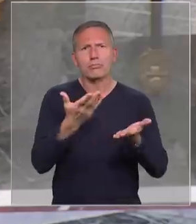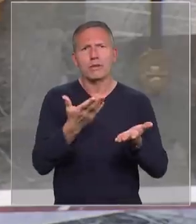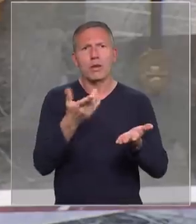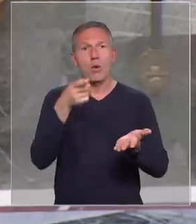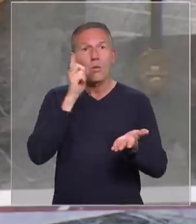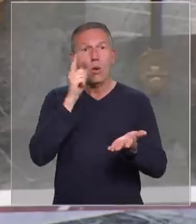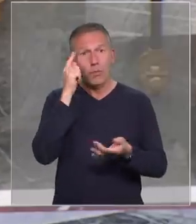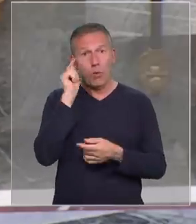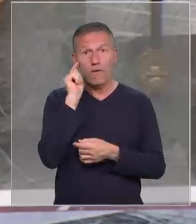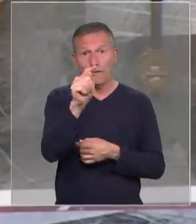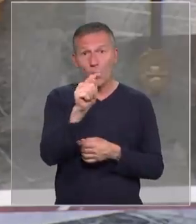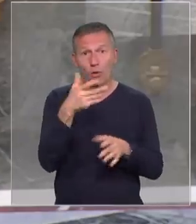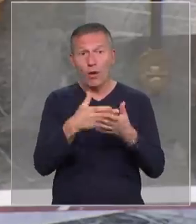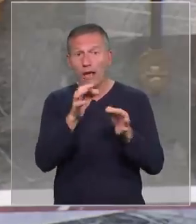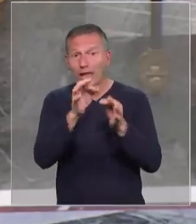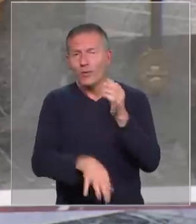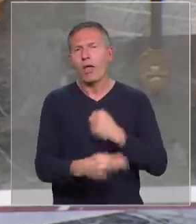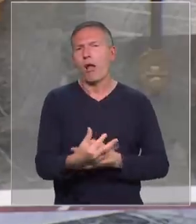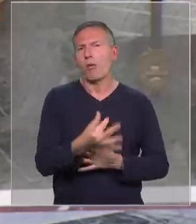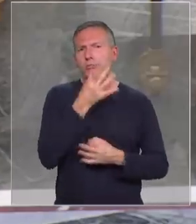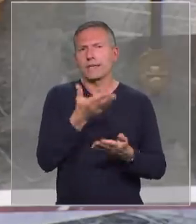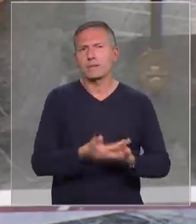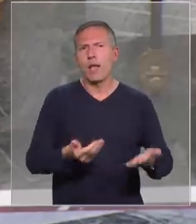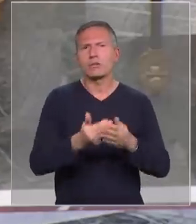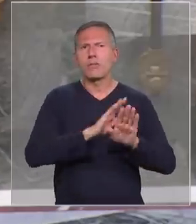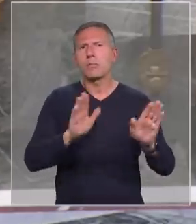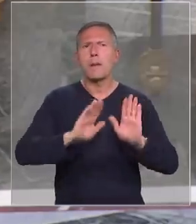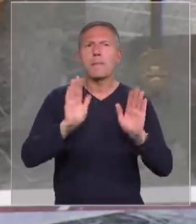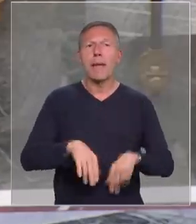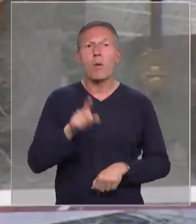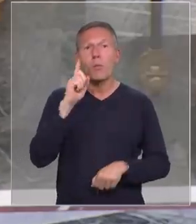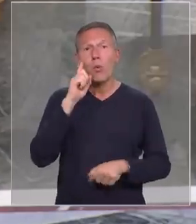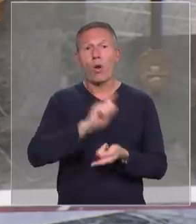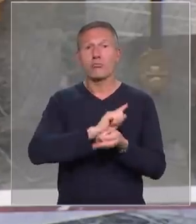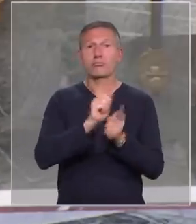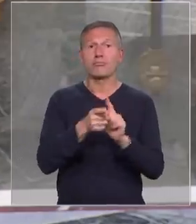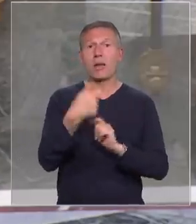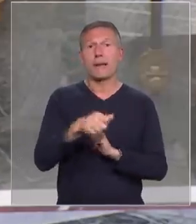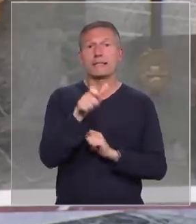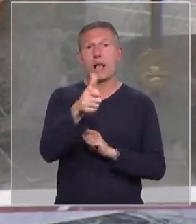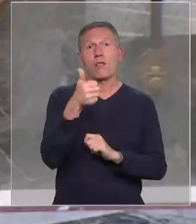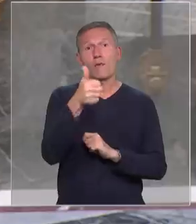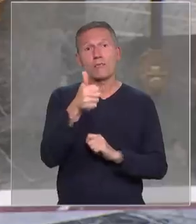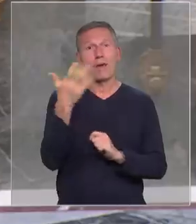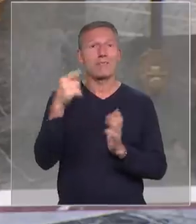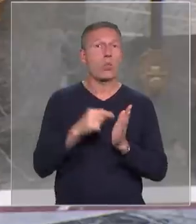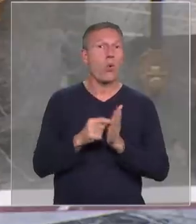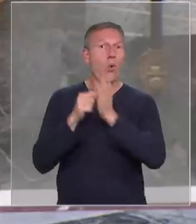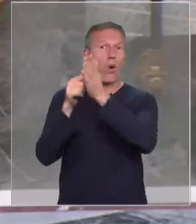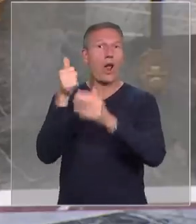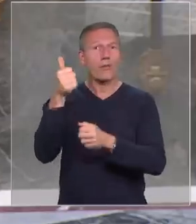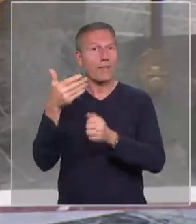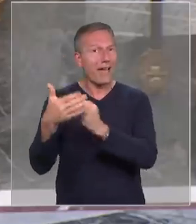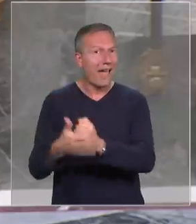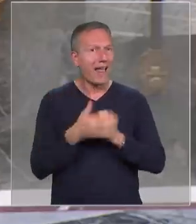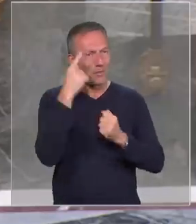Parce que pour vous, la fin justifie les moyens, et qu'importe, puisqu'une fois présidente, vous seriez redevable à celui qui aurait contribué à vous